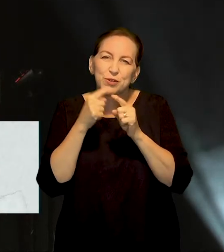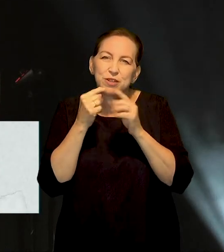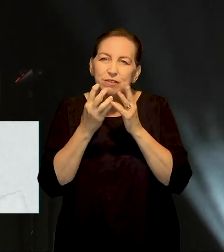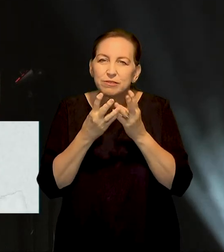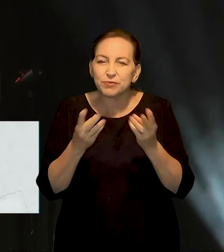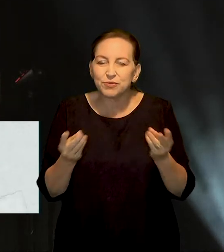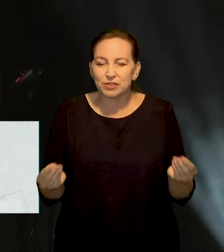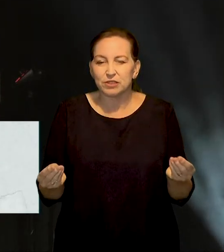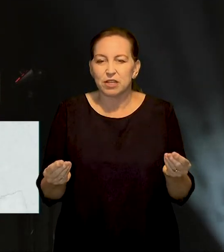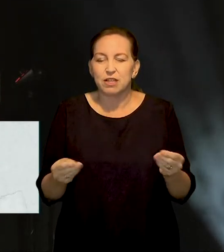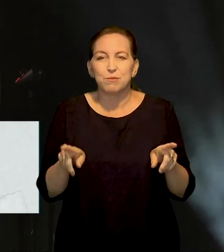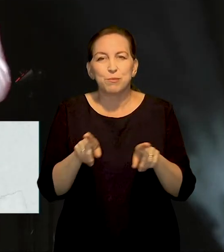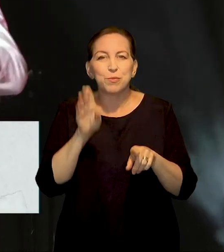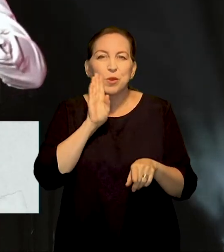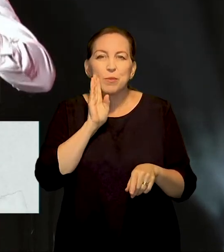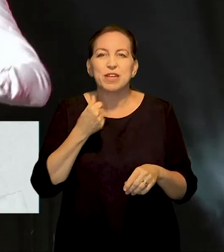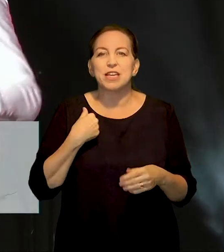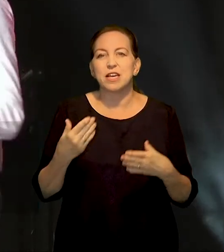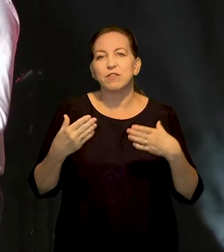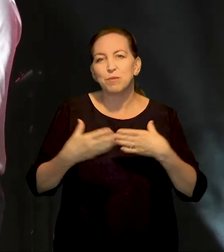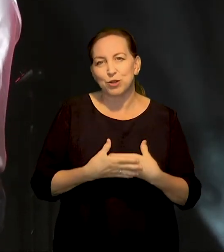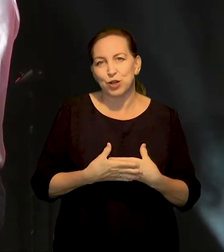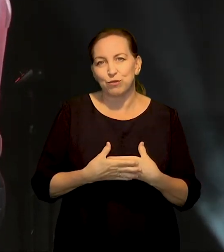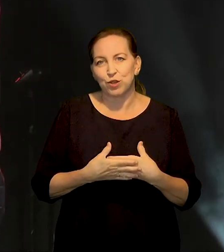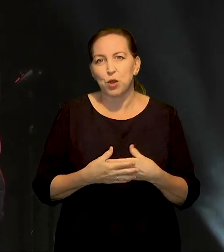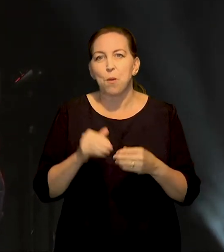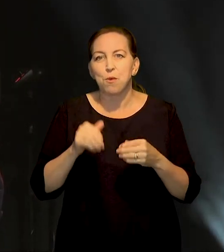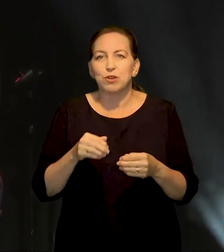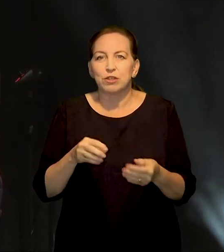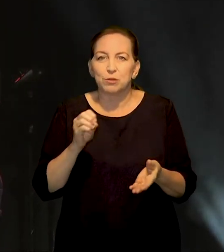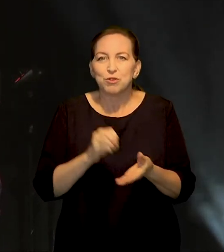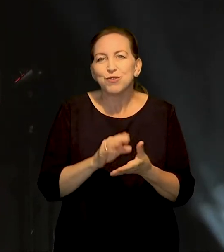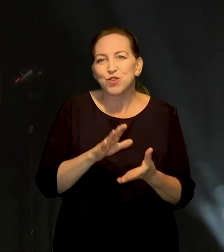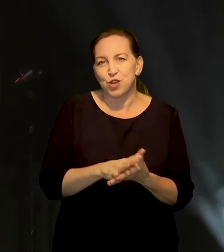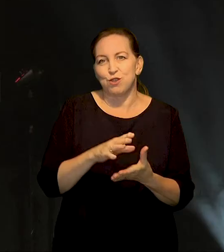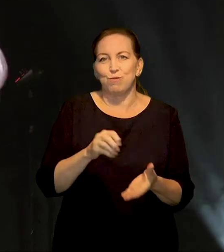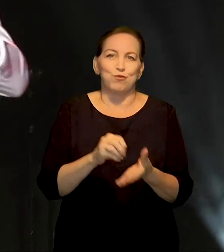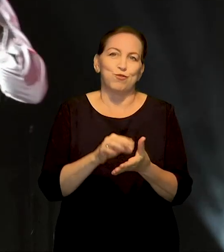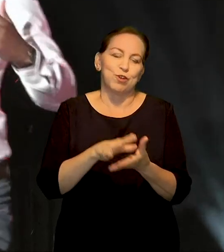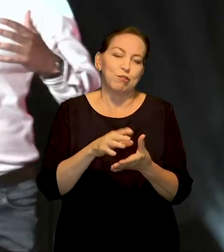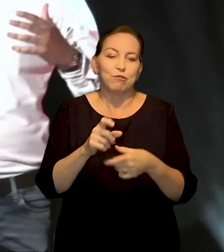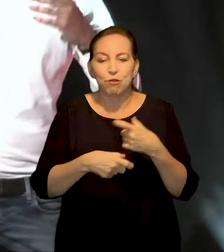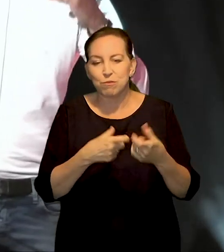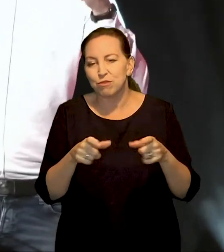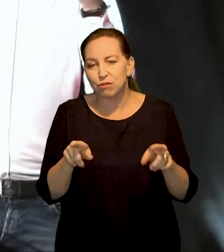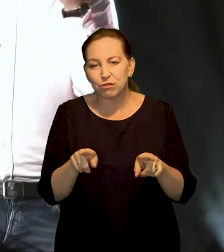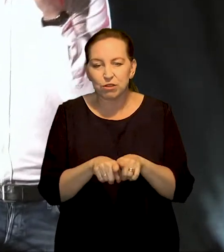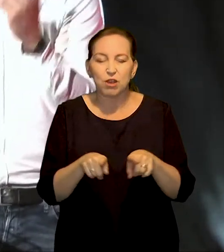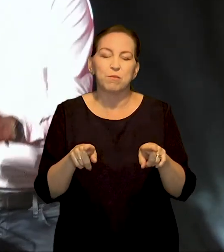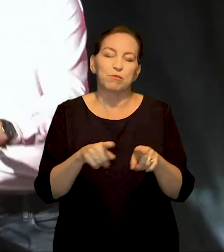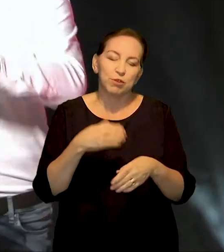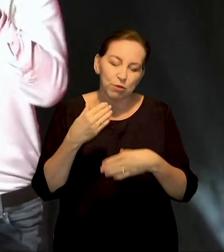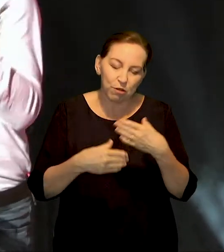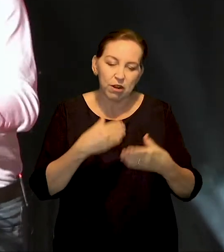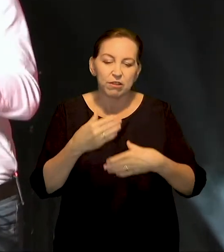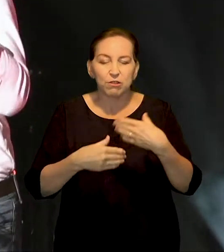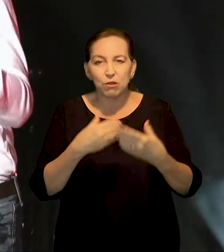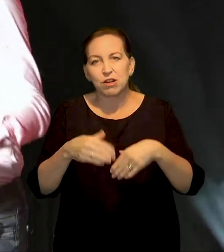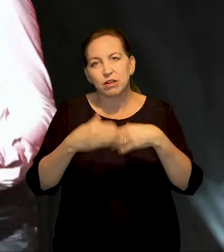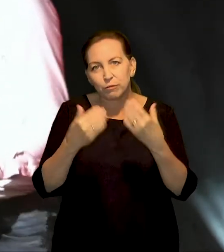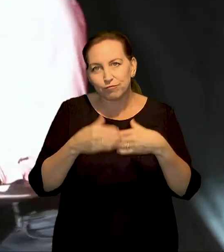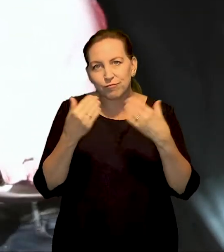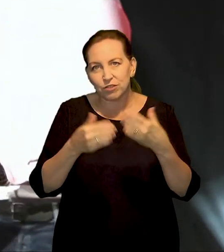Profesjonalne stroje z wielkim logiem, z naszywką, dla jakiej winnicy pracują. W ogóle to jest ciekawe, że